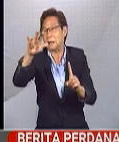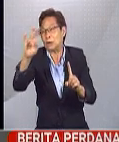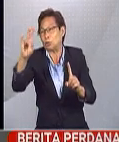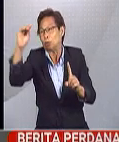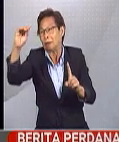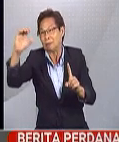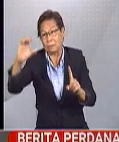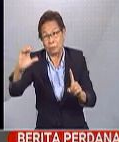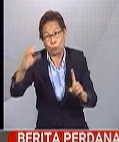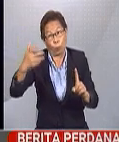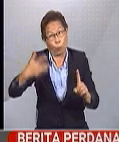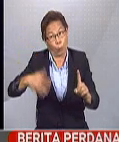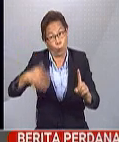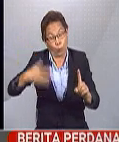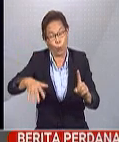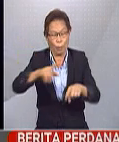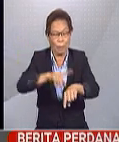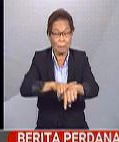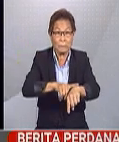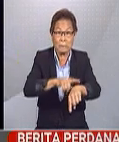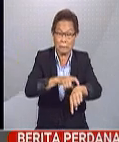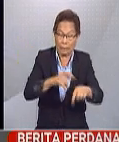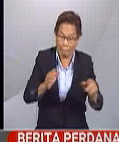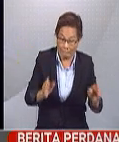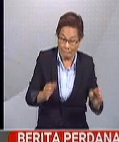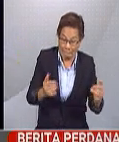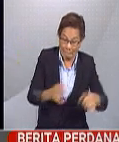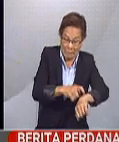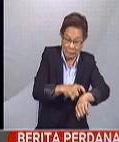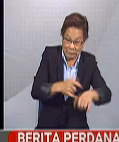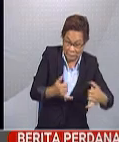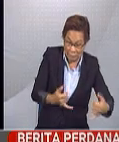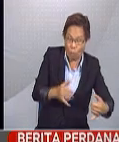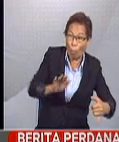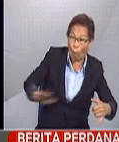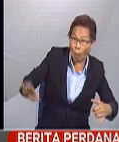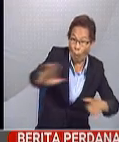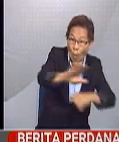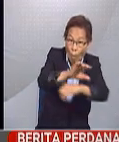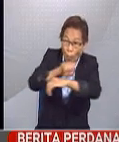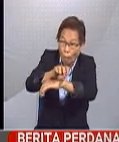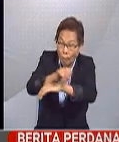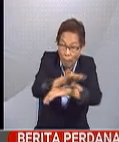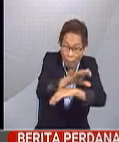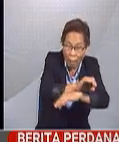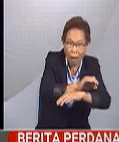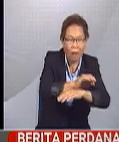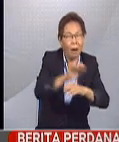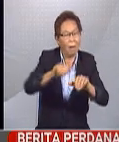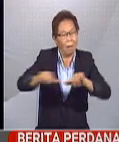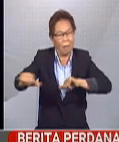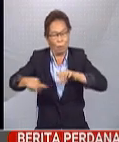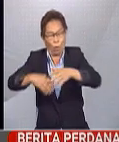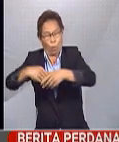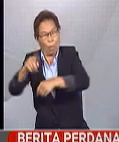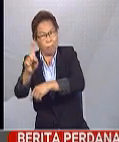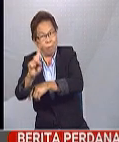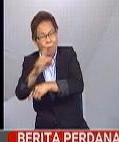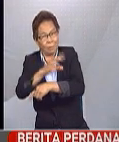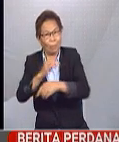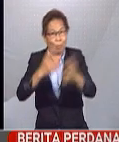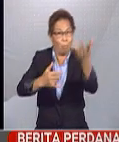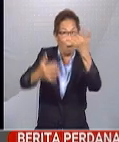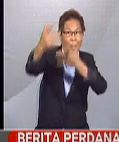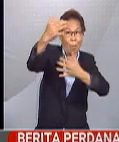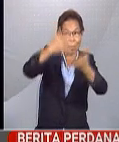37 darjah Celsius. Dalam tempoh ini, orang ramai dinasihatkan agar kurangkan aktiviti luar, tidak membuat pembakaran